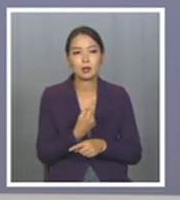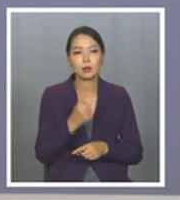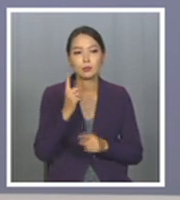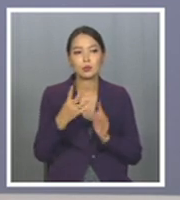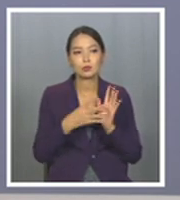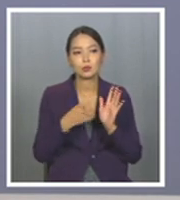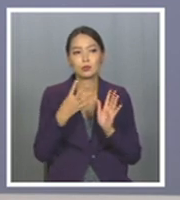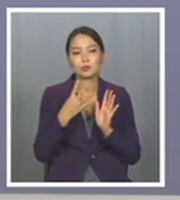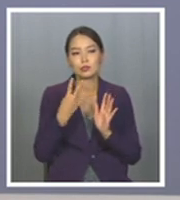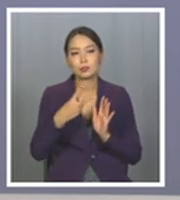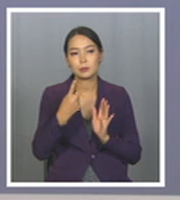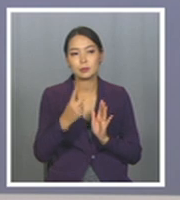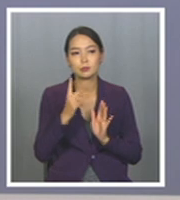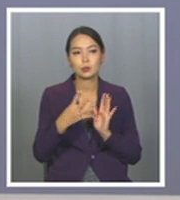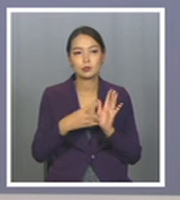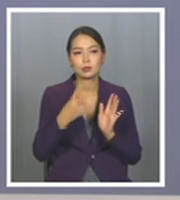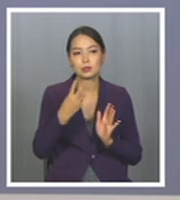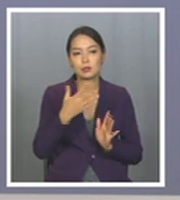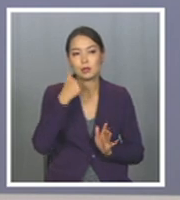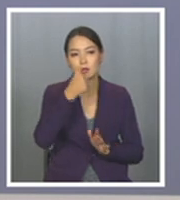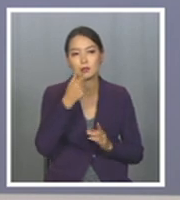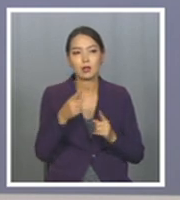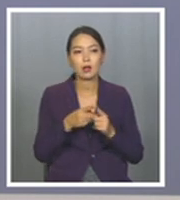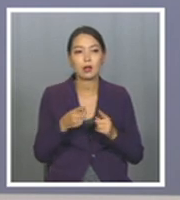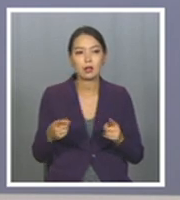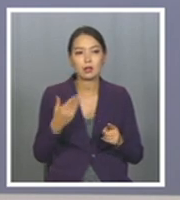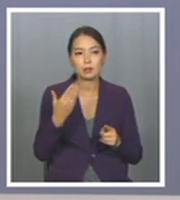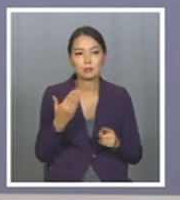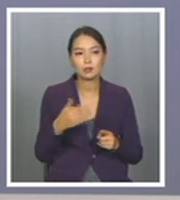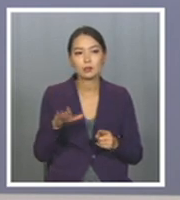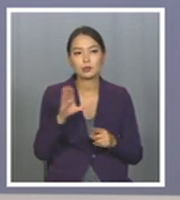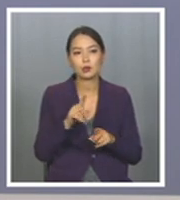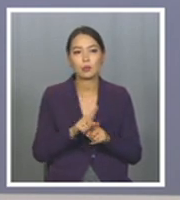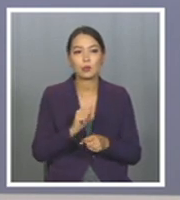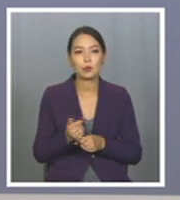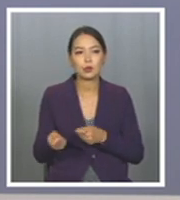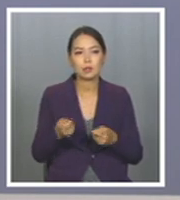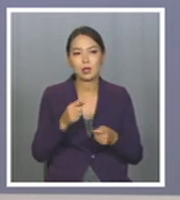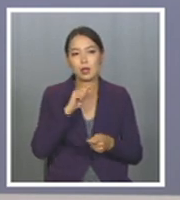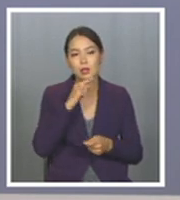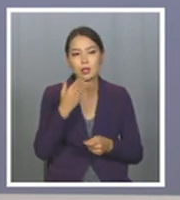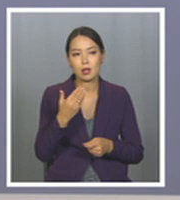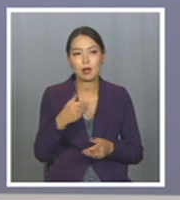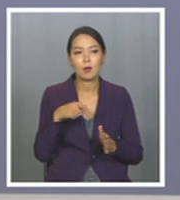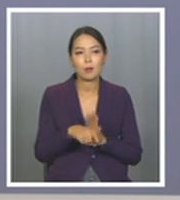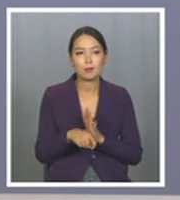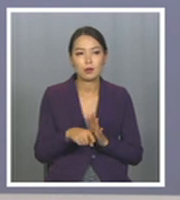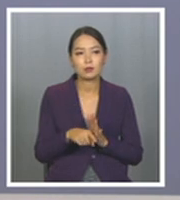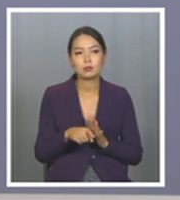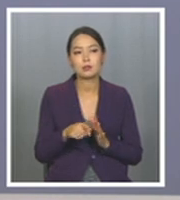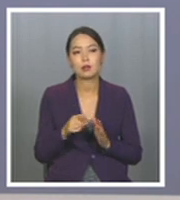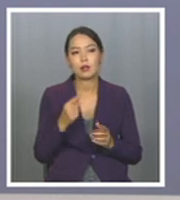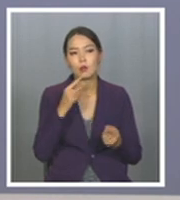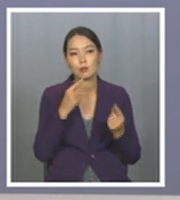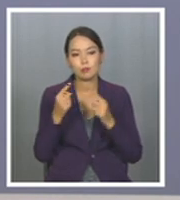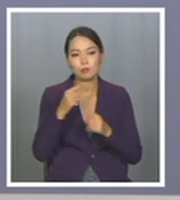және 1925 жылдар аралығындағы кеңестік биліктің жүргізген экономикалық саясаты қарама-қайшылықтарға